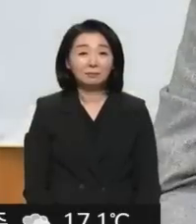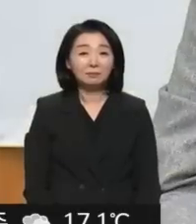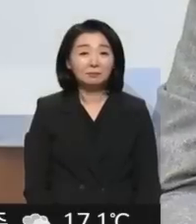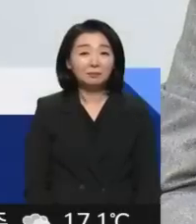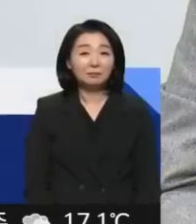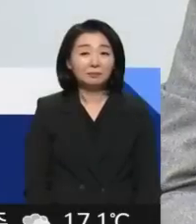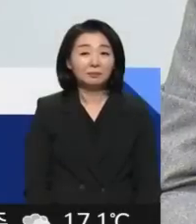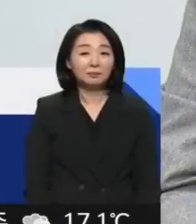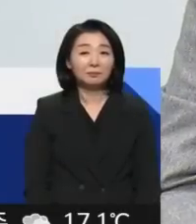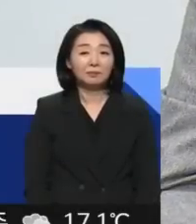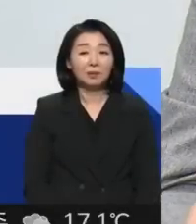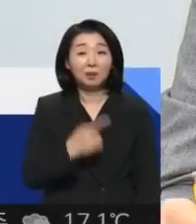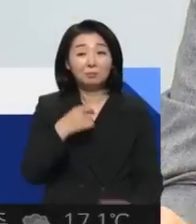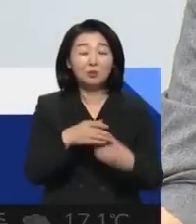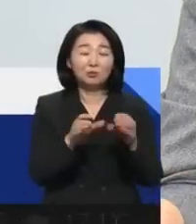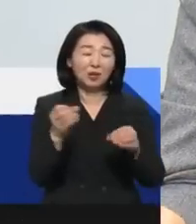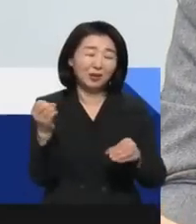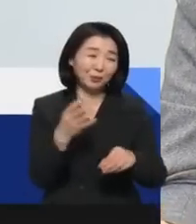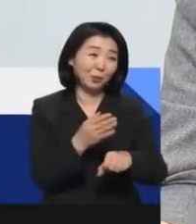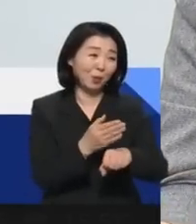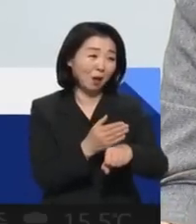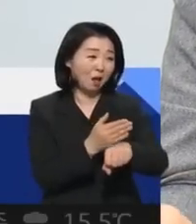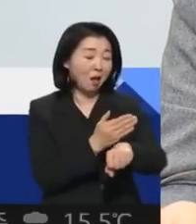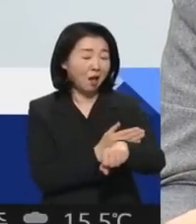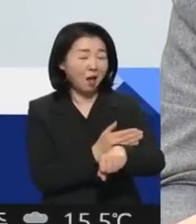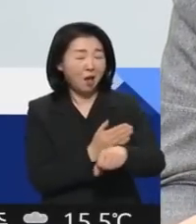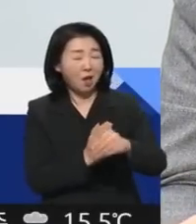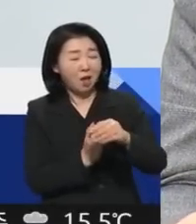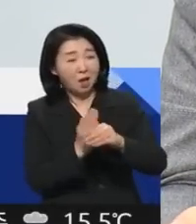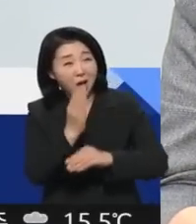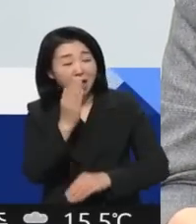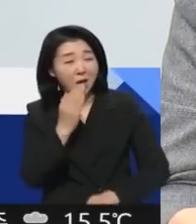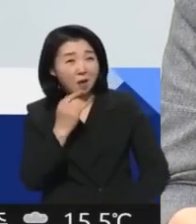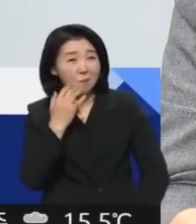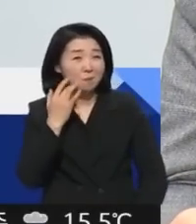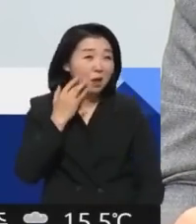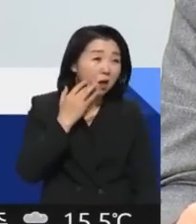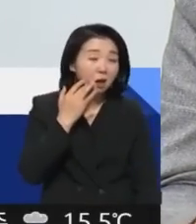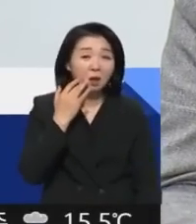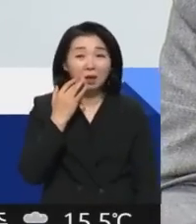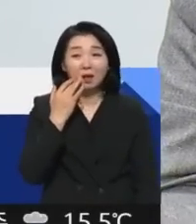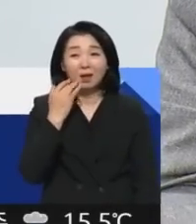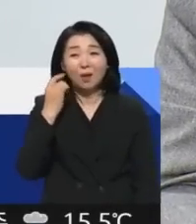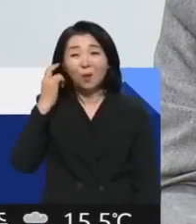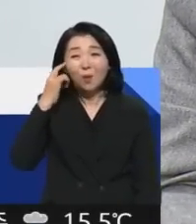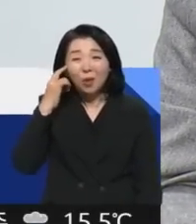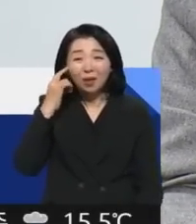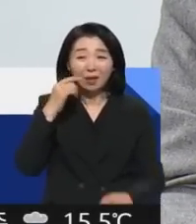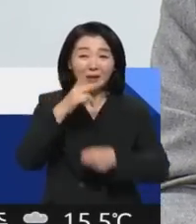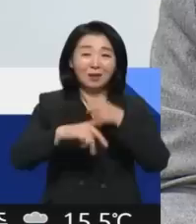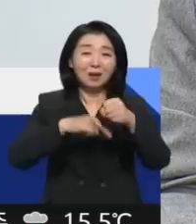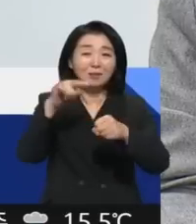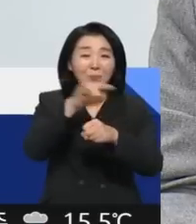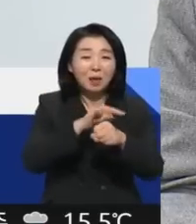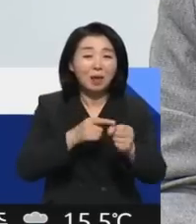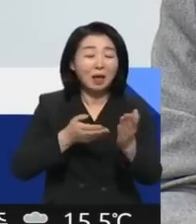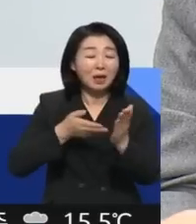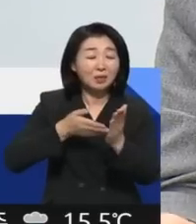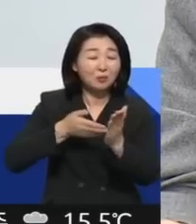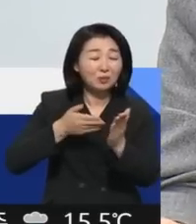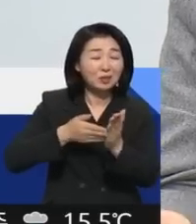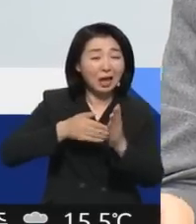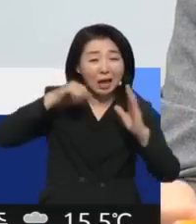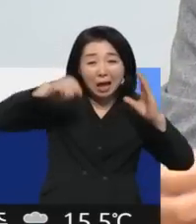또다시 괴담 수준의 방사능 공포를 조장하며 가짜 뉴스를 고장난 라디오처럼 반복하는 이유,